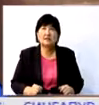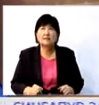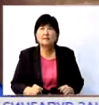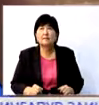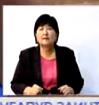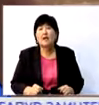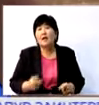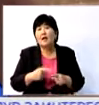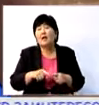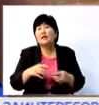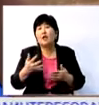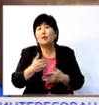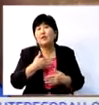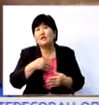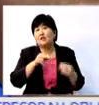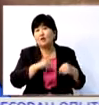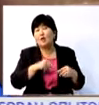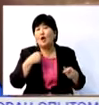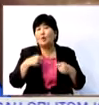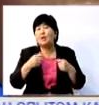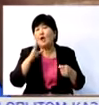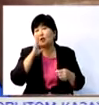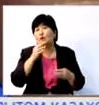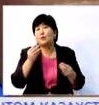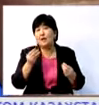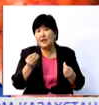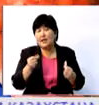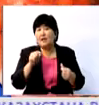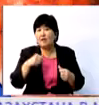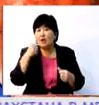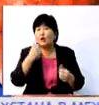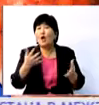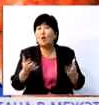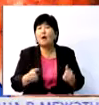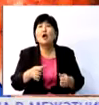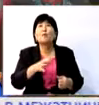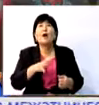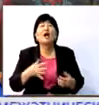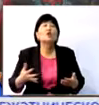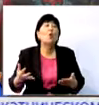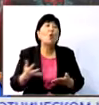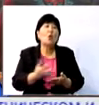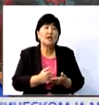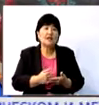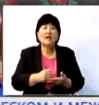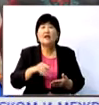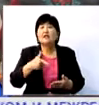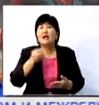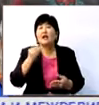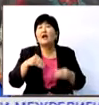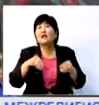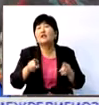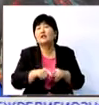бахчевые. Это плоды нашего труда. Продаем по доступным ценам. В этом году получили богатый урожай. Жалагашские дехкани